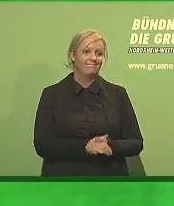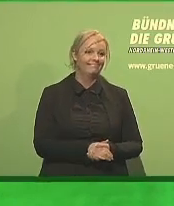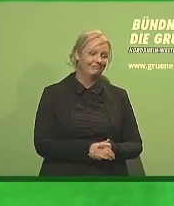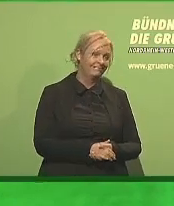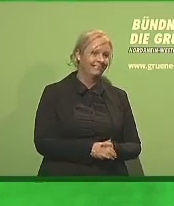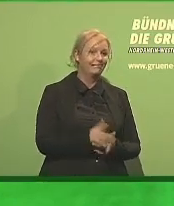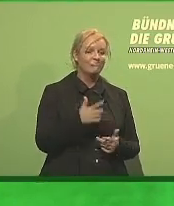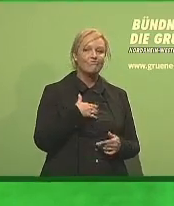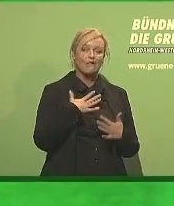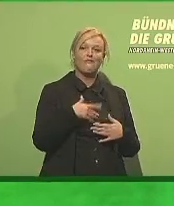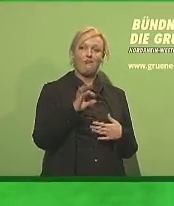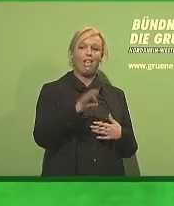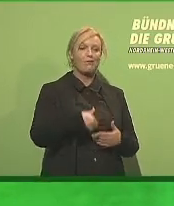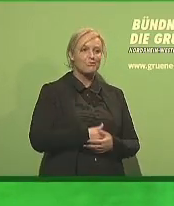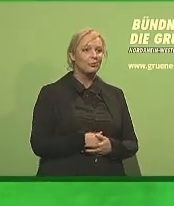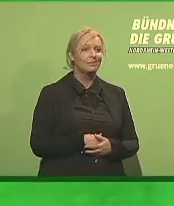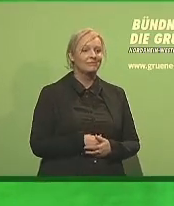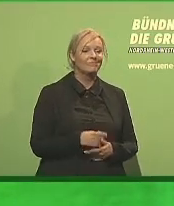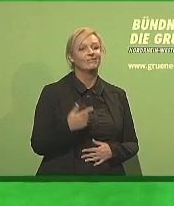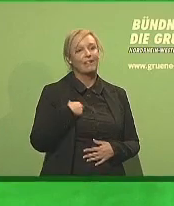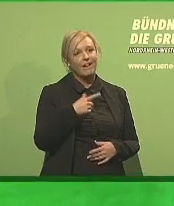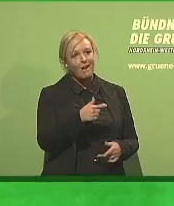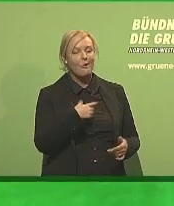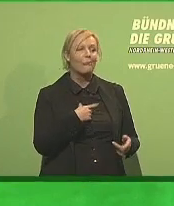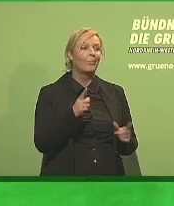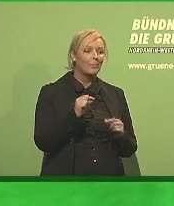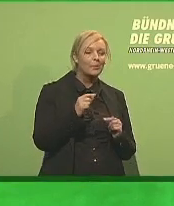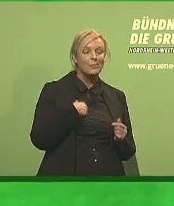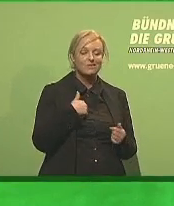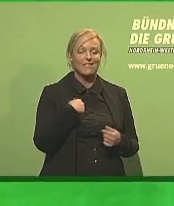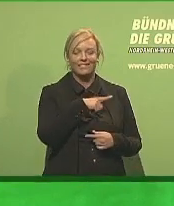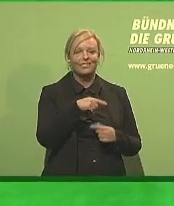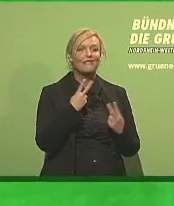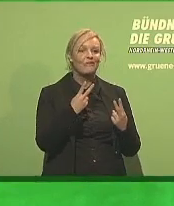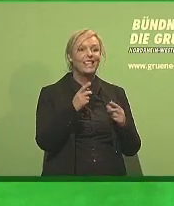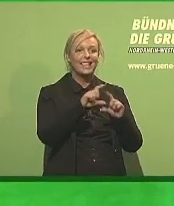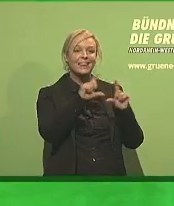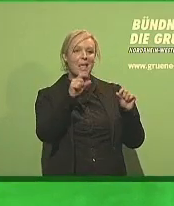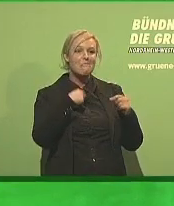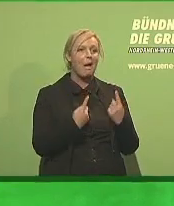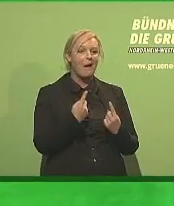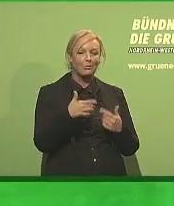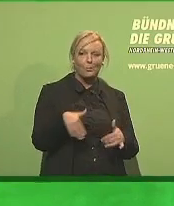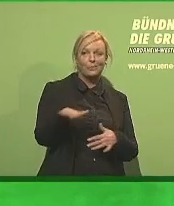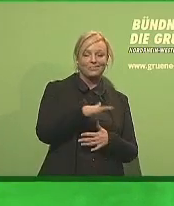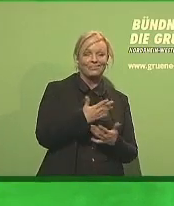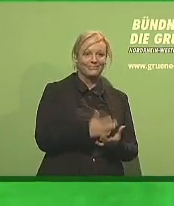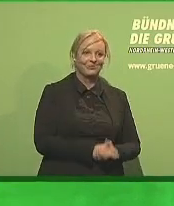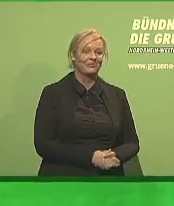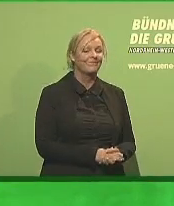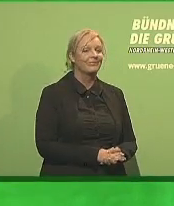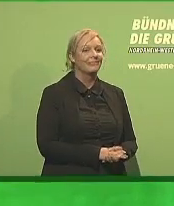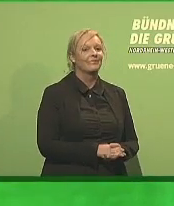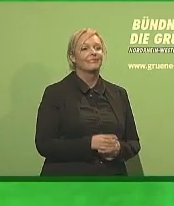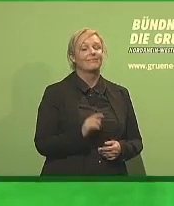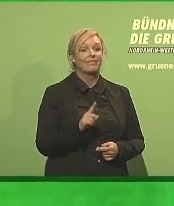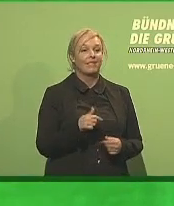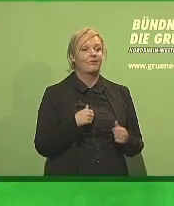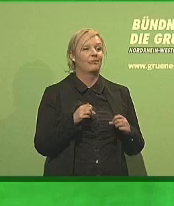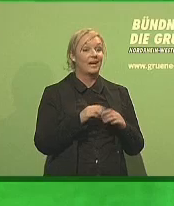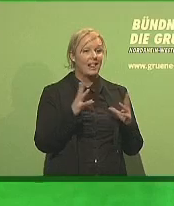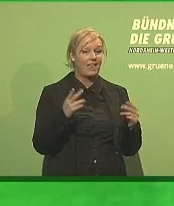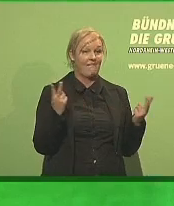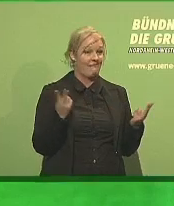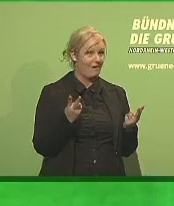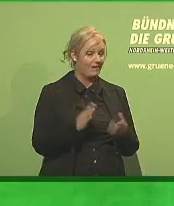gefallen. Wir beschäftigen uns ja auch ein bisschen mit uns. Das ist so bei Listenaufstellungen, aber vor allem ist eines klar,